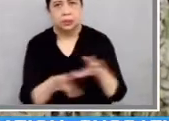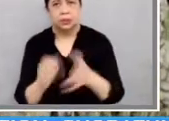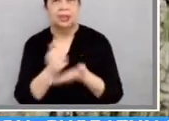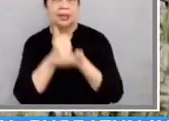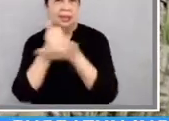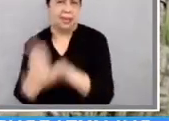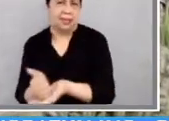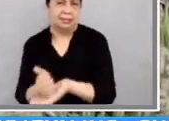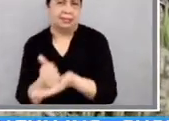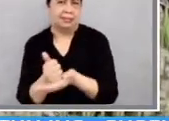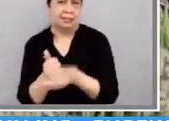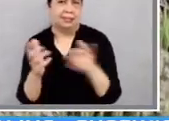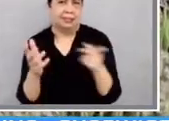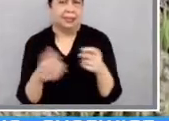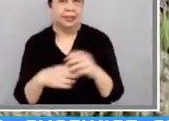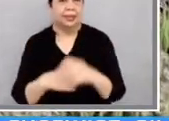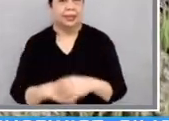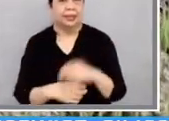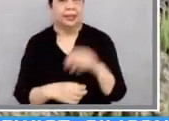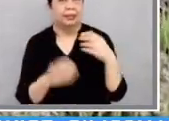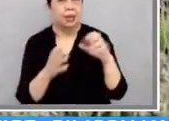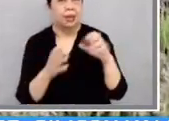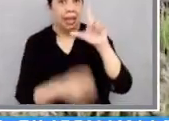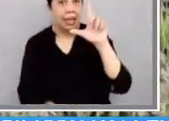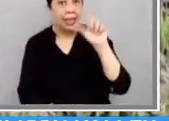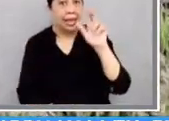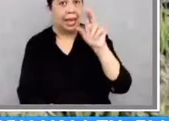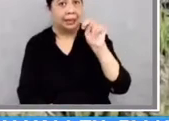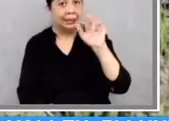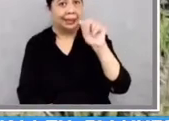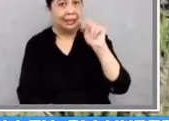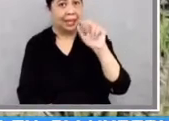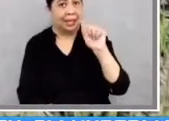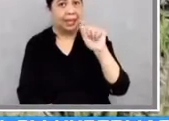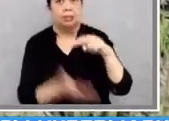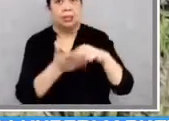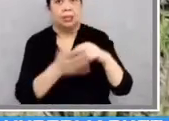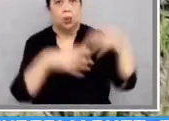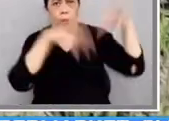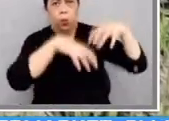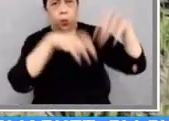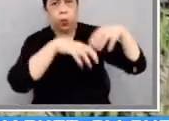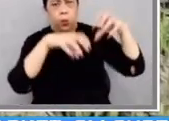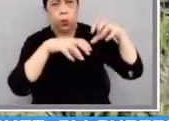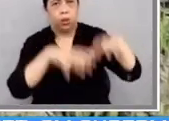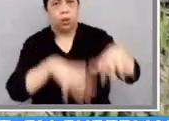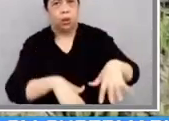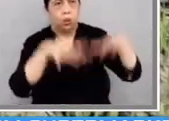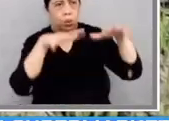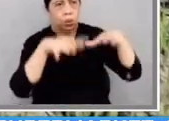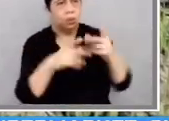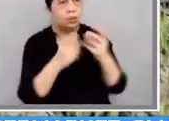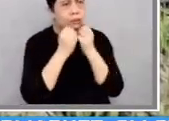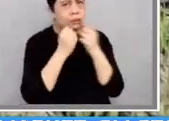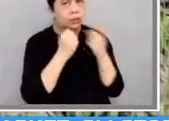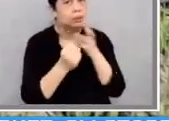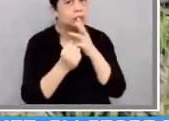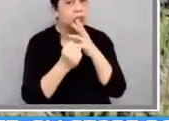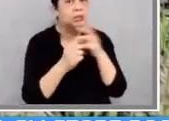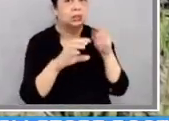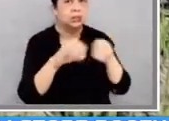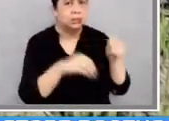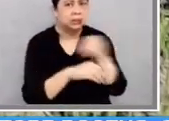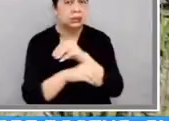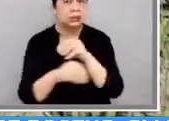La Niña dahil yung mga dams po natin ay flood control projects din po yung mga yan, infra.